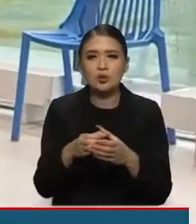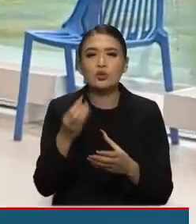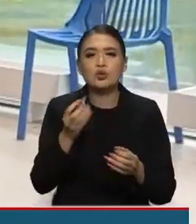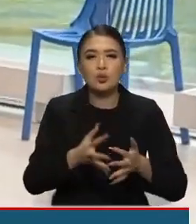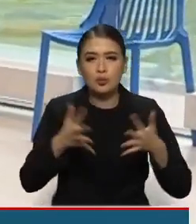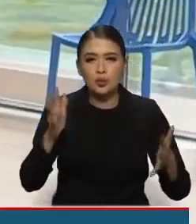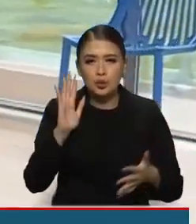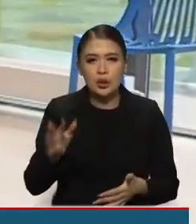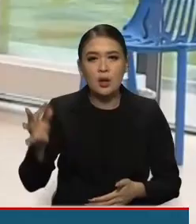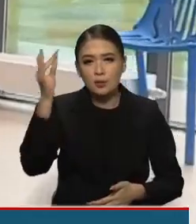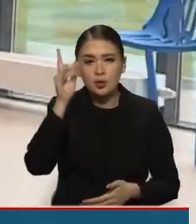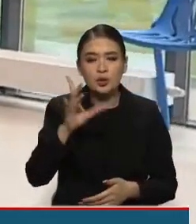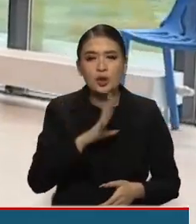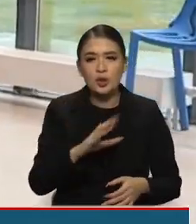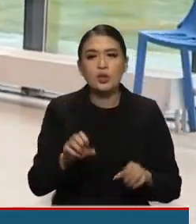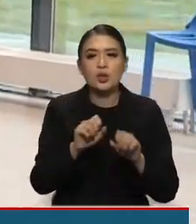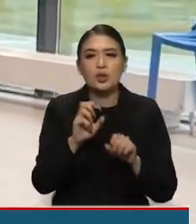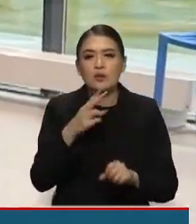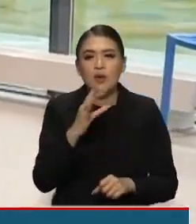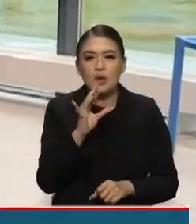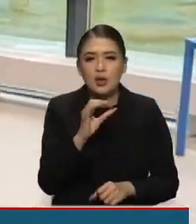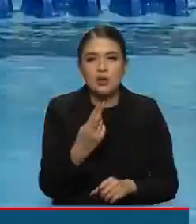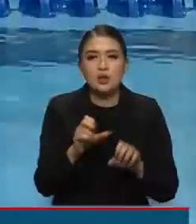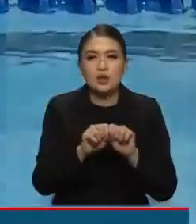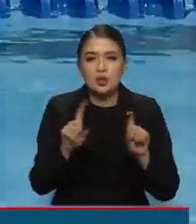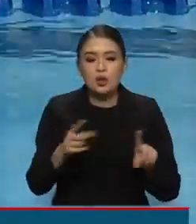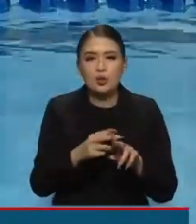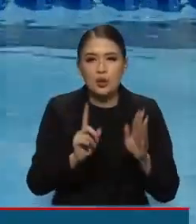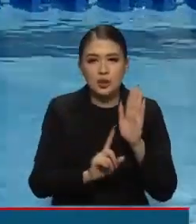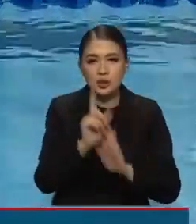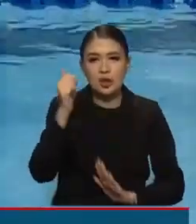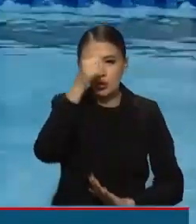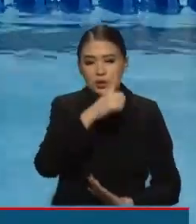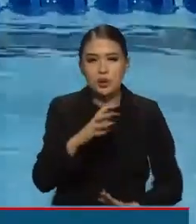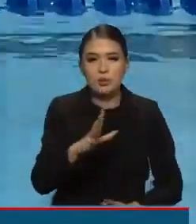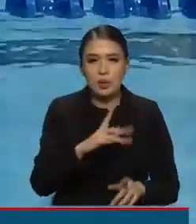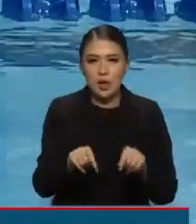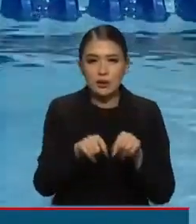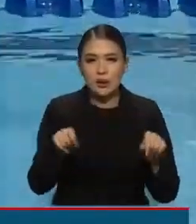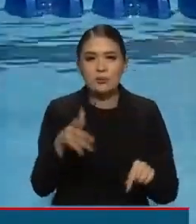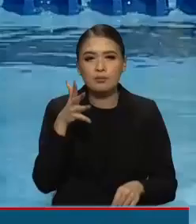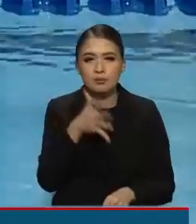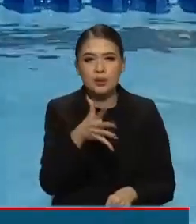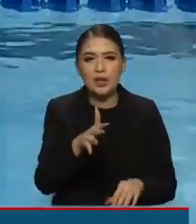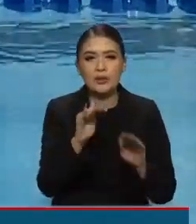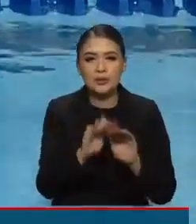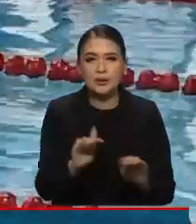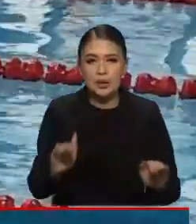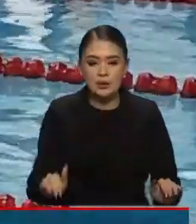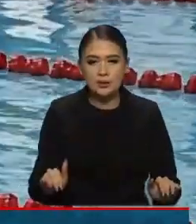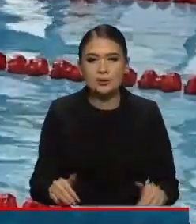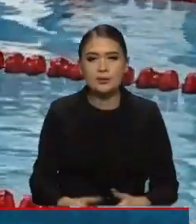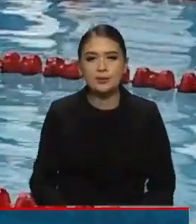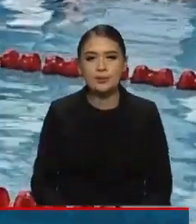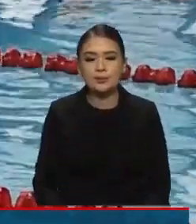больше. Напомню, дворец школьников открыли в начале этого года. Там сейчас занимаются больше 5000 детей и